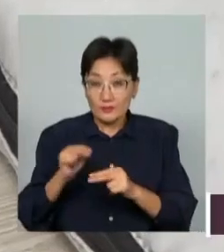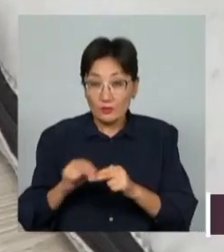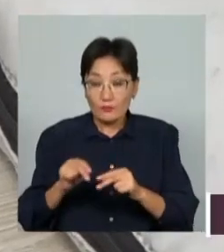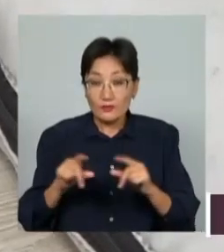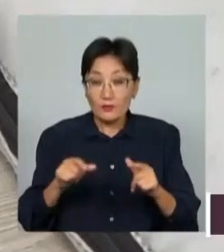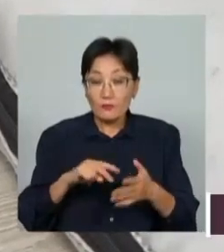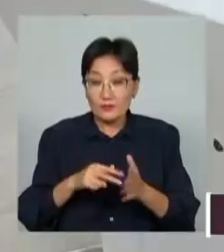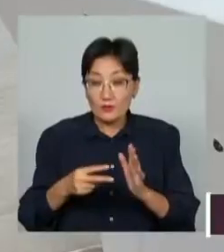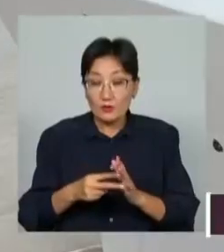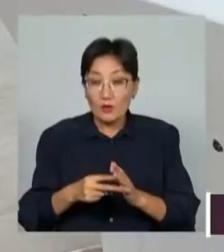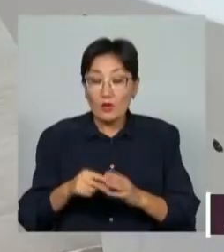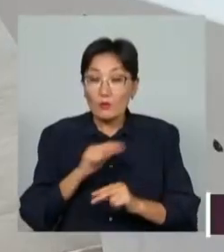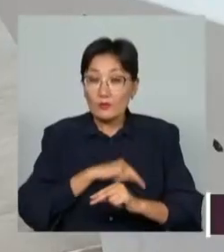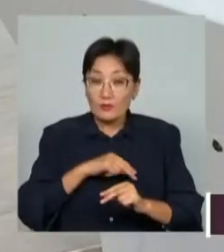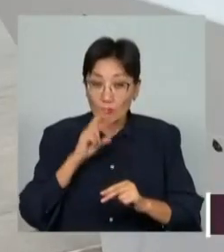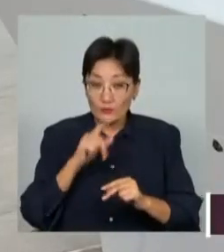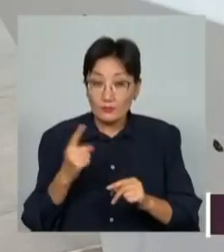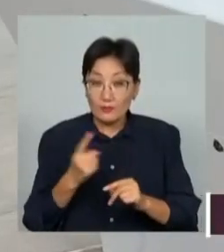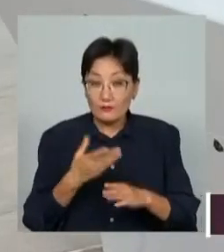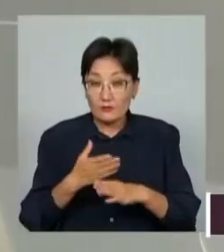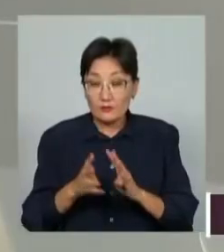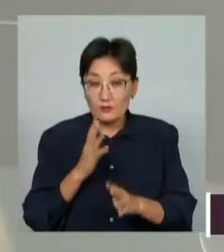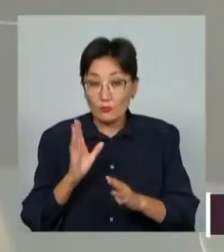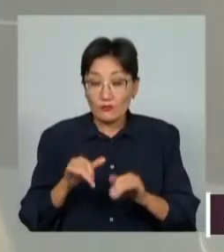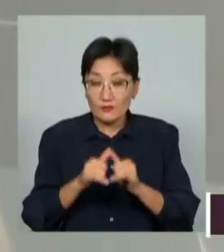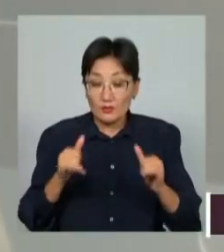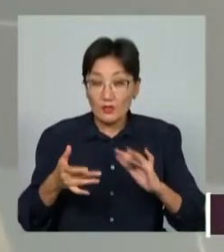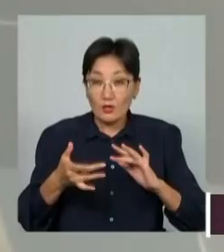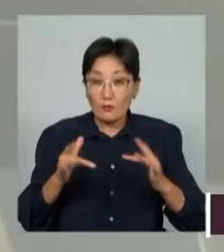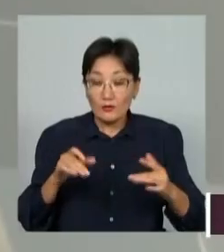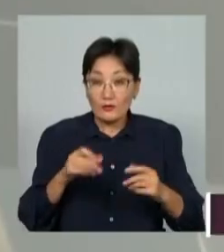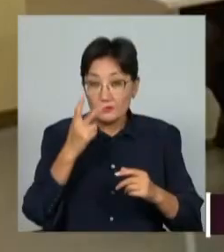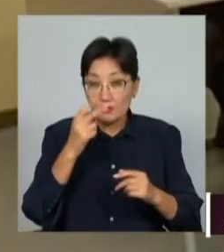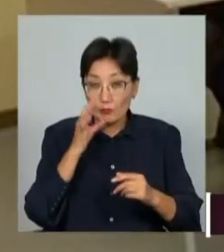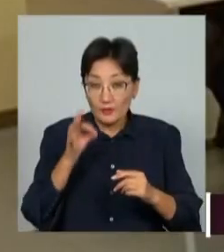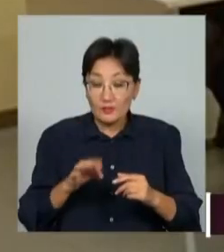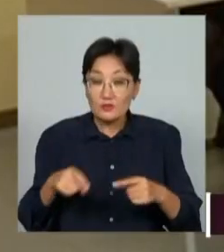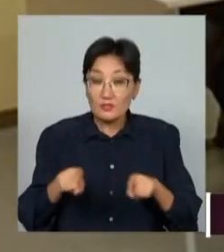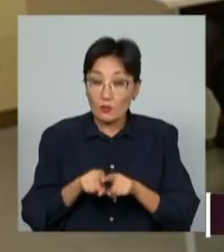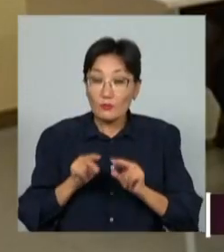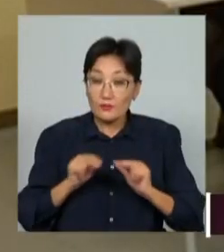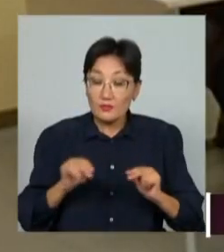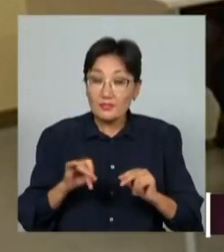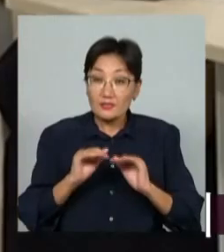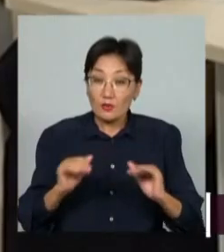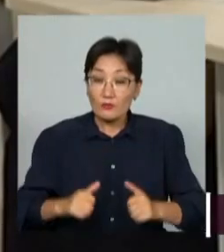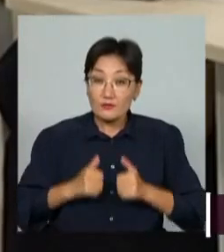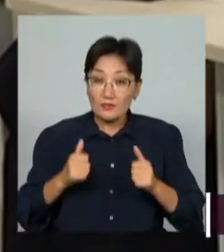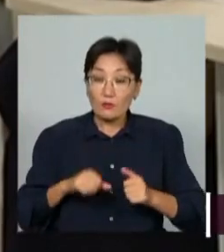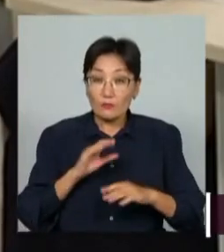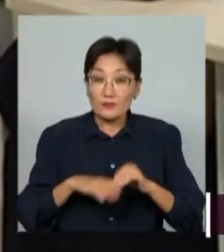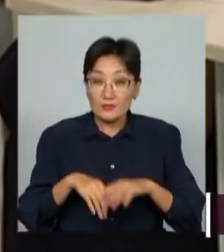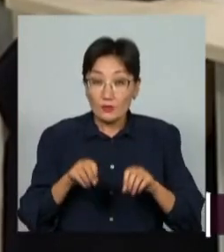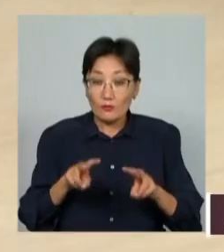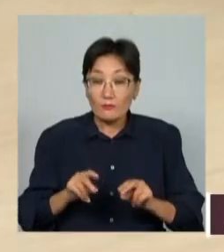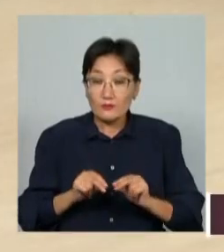намерены капитально поработать над ошибками. В первую очередь будут развивать цифровые навыки как у преподавателей, так и у детей. А для стимулирования профессионального